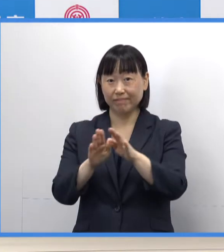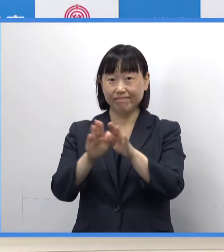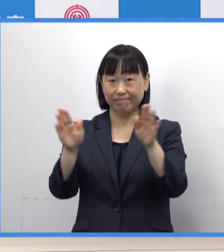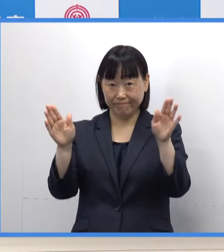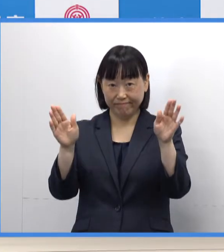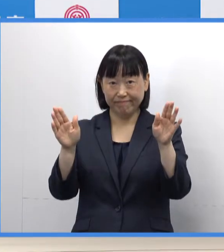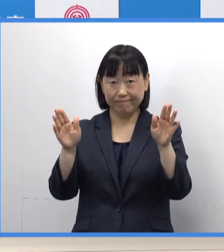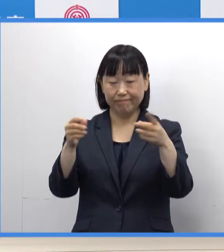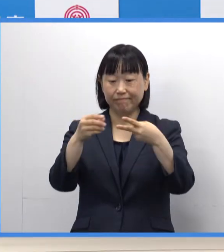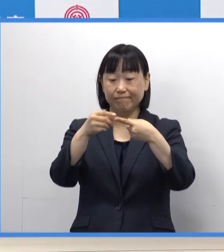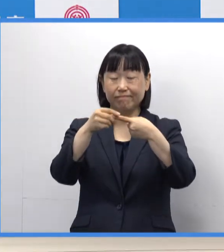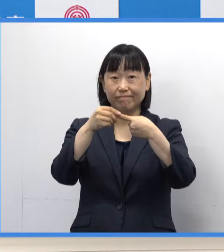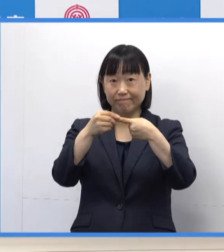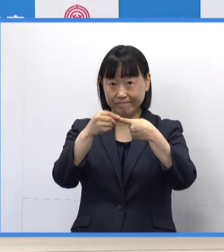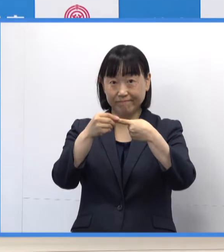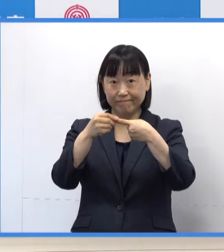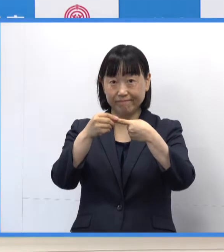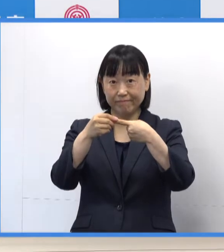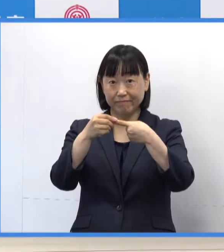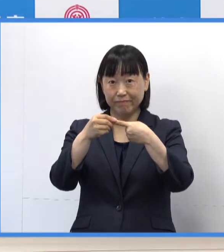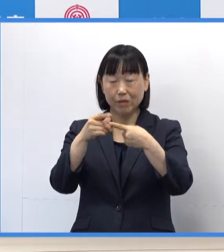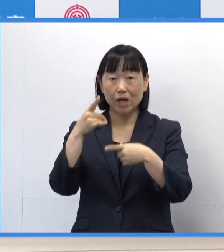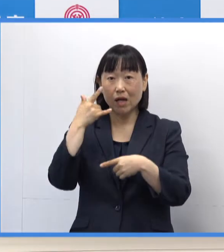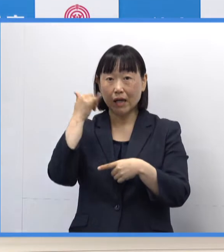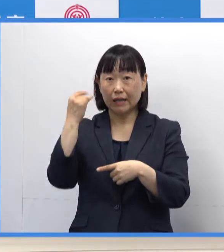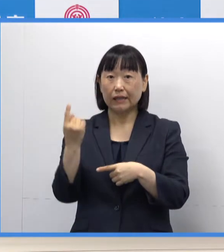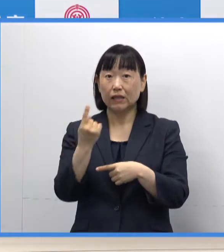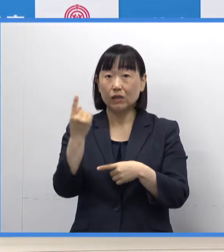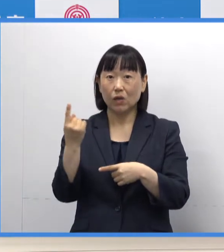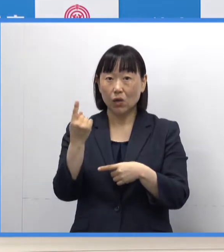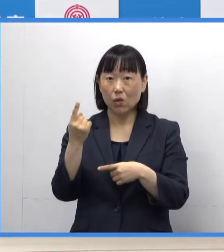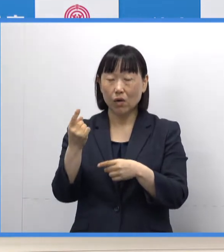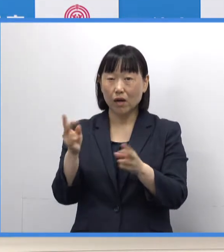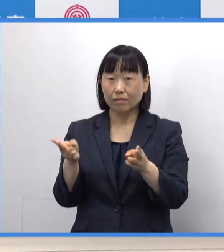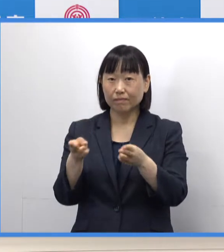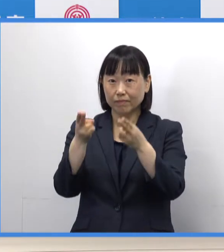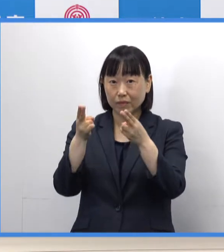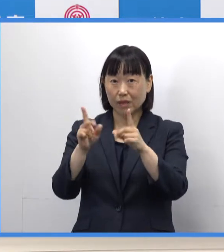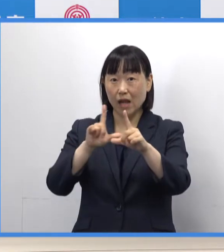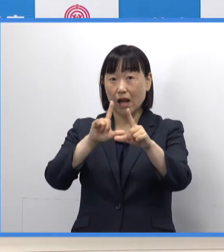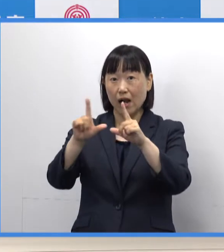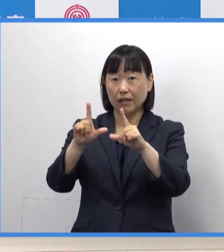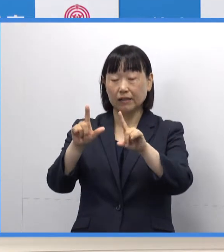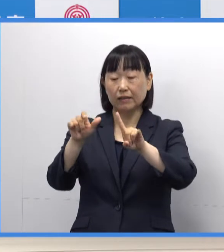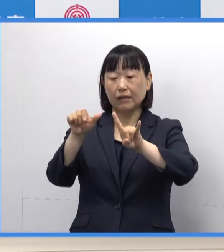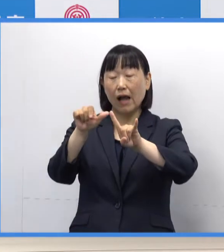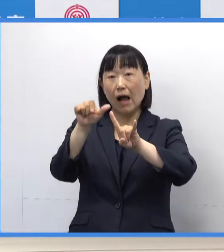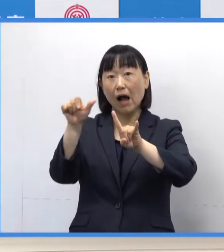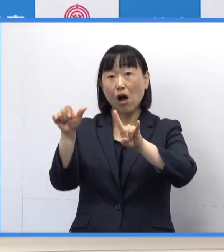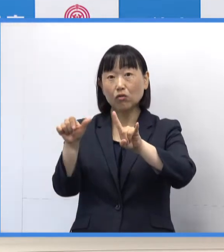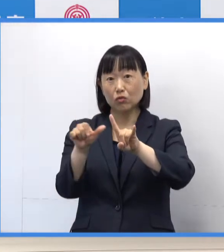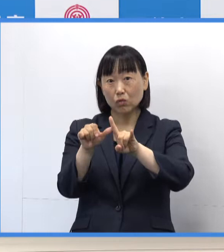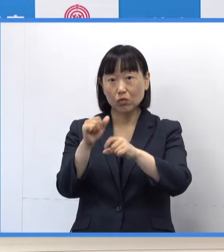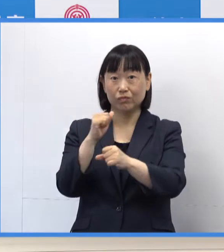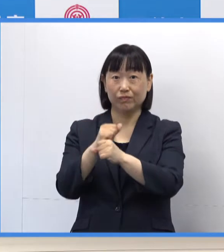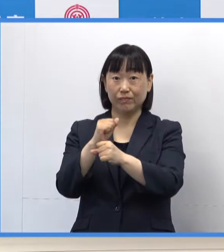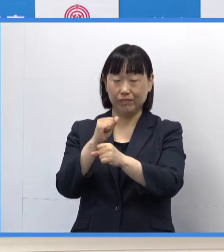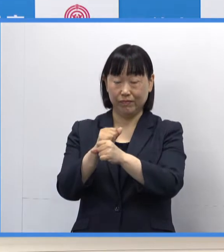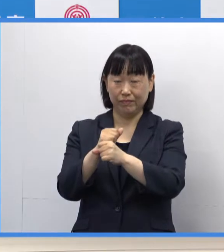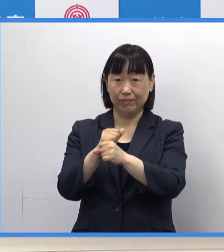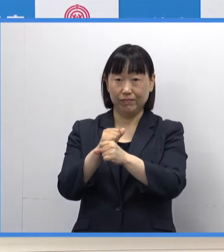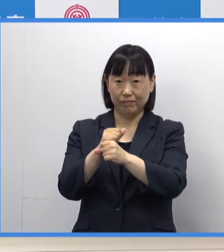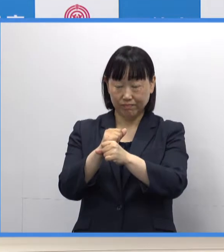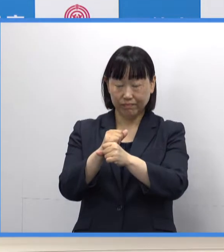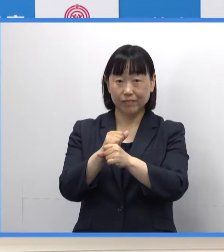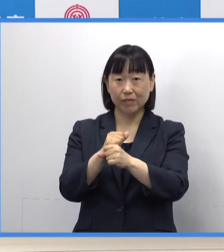。1つ目は一人親家庭支援に特化した LINE アカウントの開設です。一人